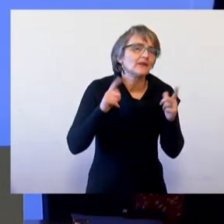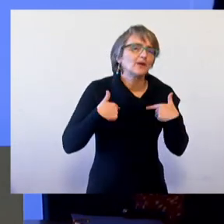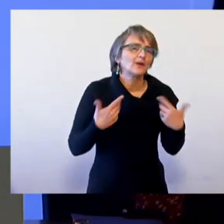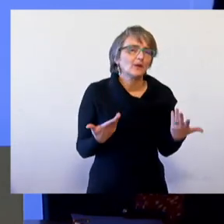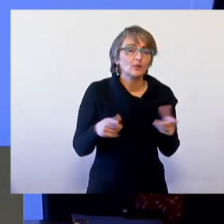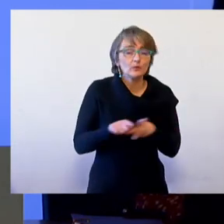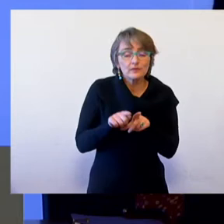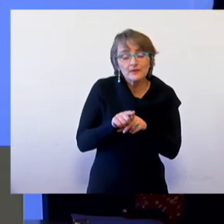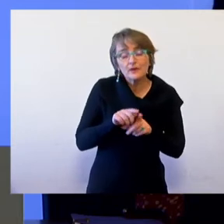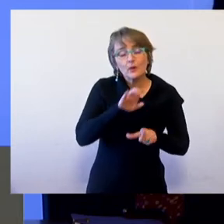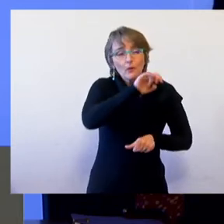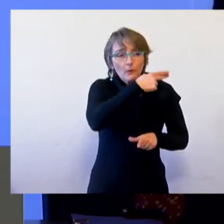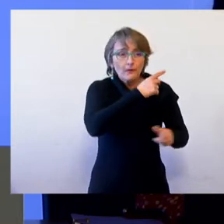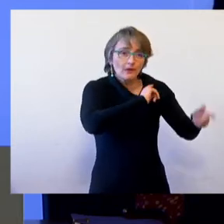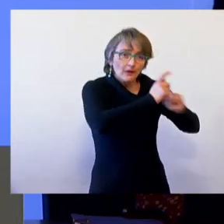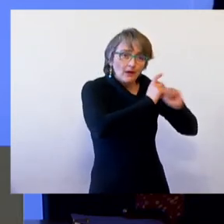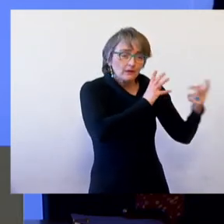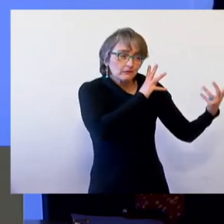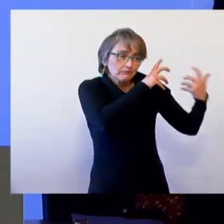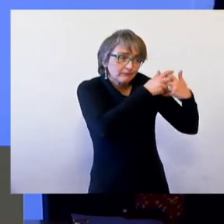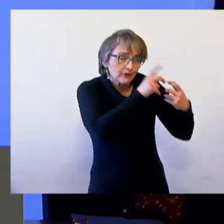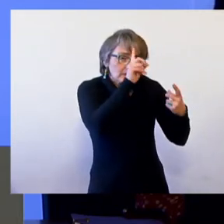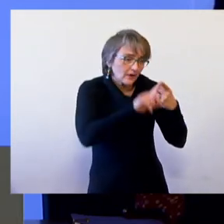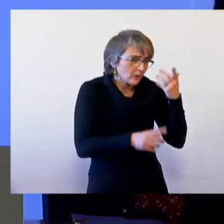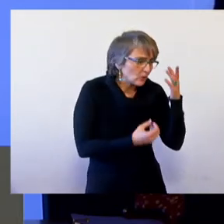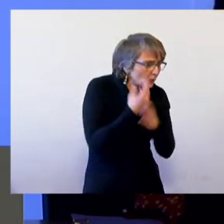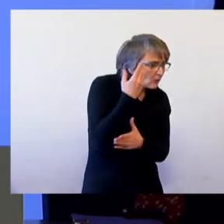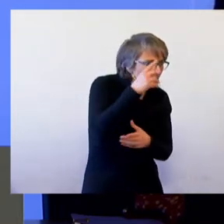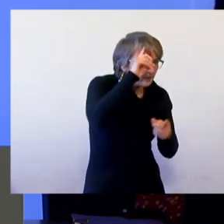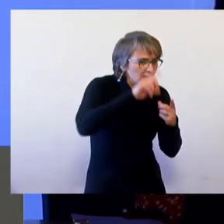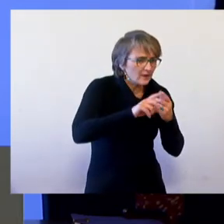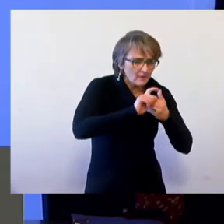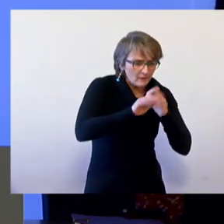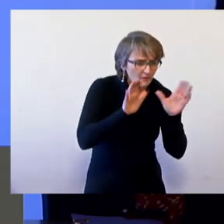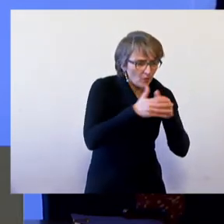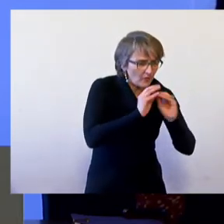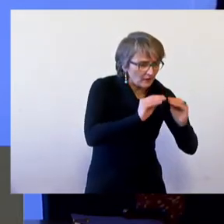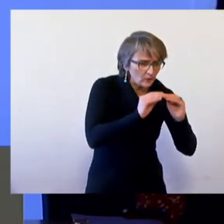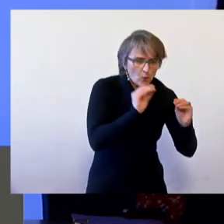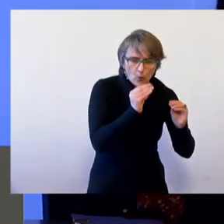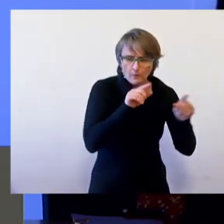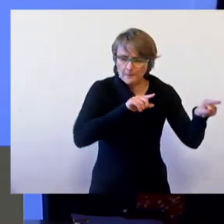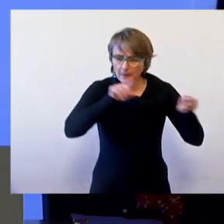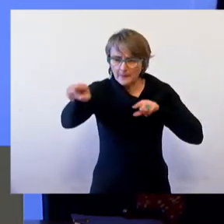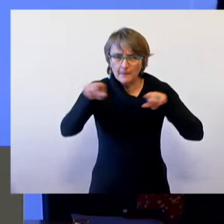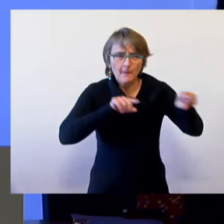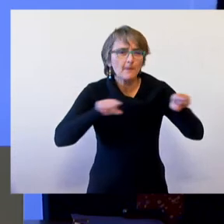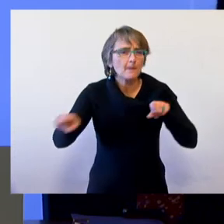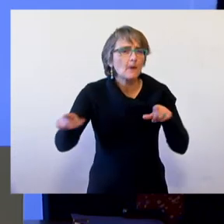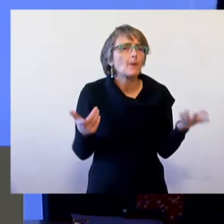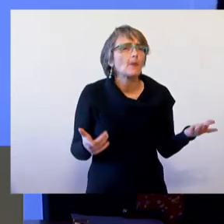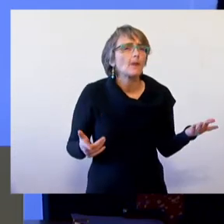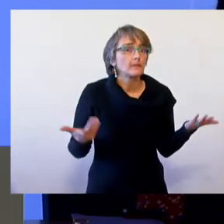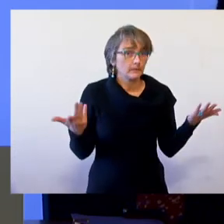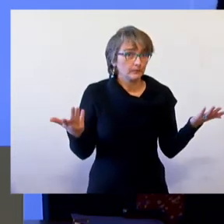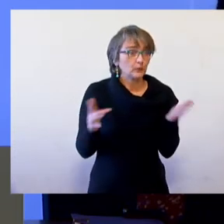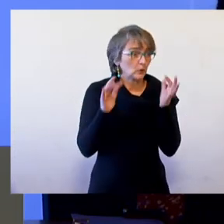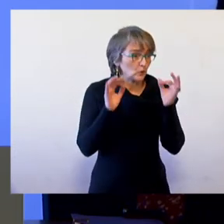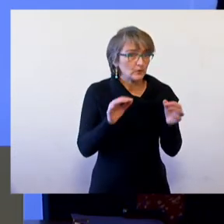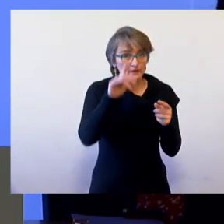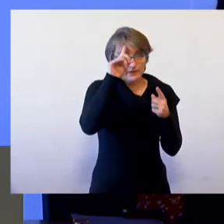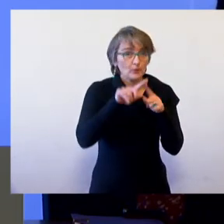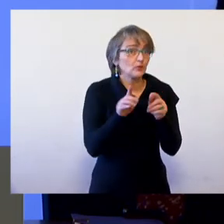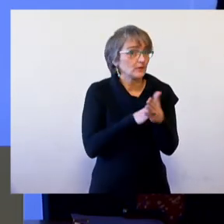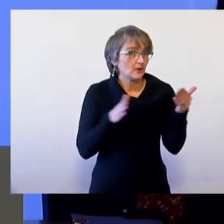l'éducation nationale pour implanter des filières, pour essayer d'avoir des éléments comme on l'a prévu dans les modalités de